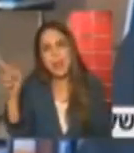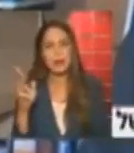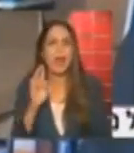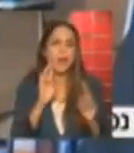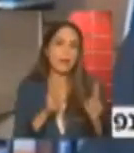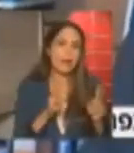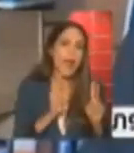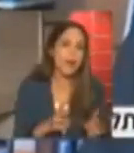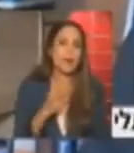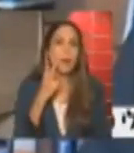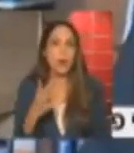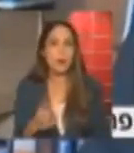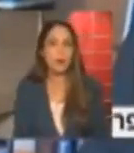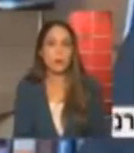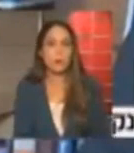בעיראק,